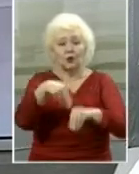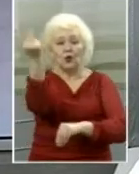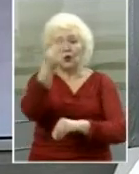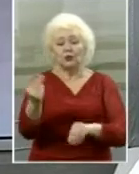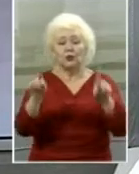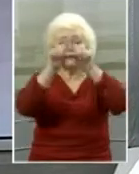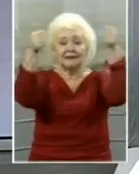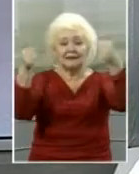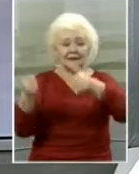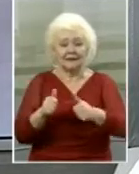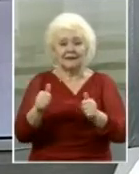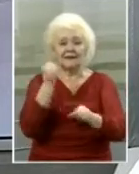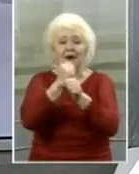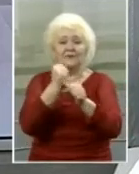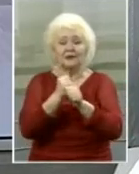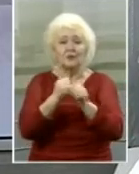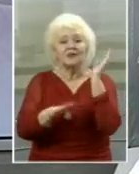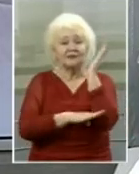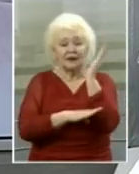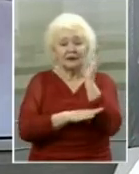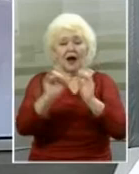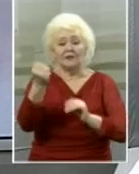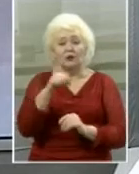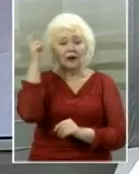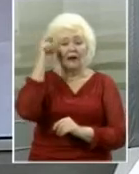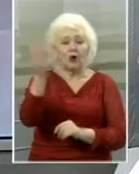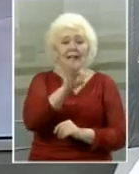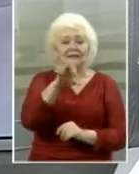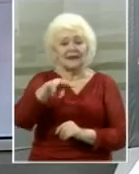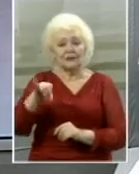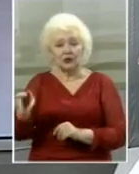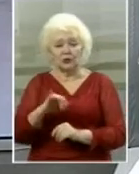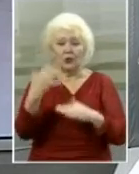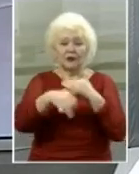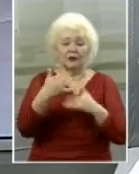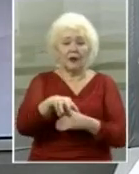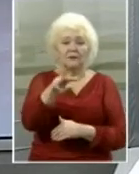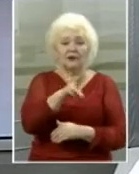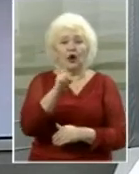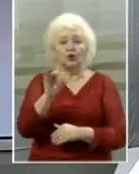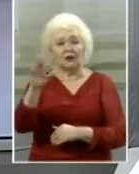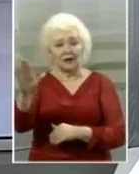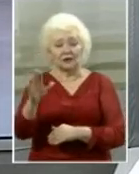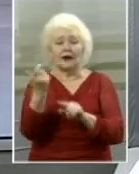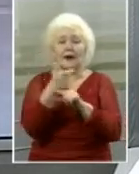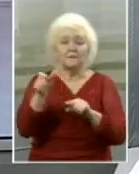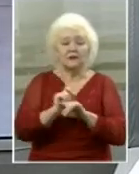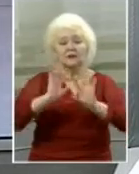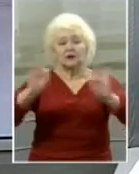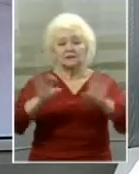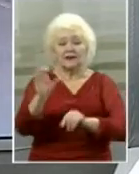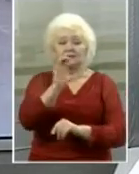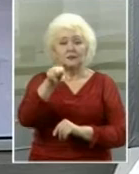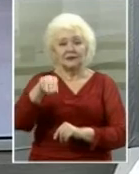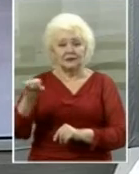світлин та виробів з дерева. Автори – киянин Олександр Сліпченко та херсонець Михайло Кондратов. Більше у сюжеті